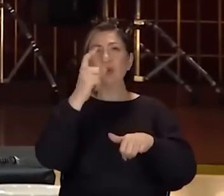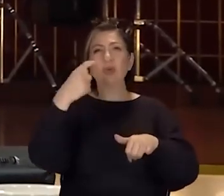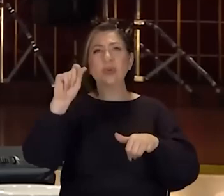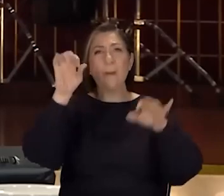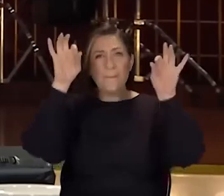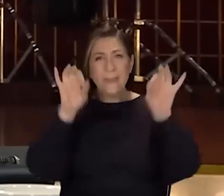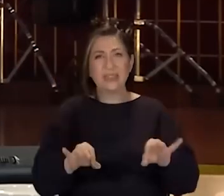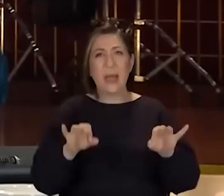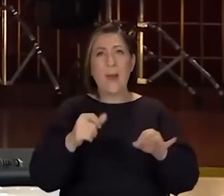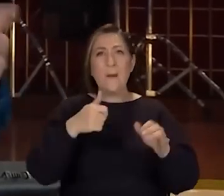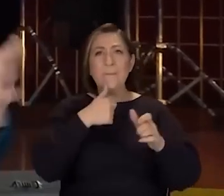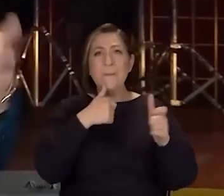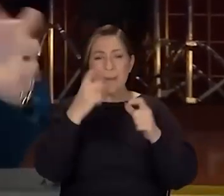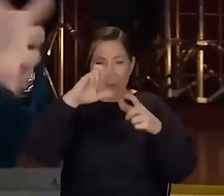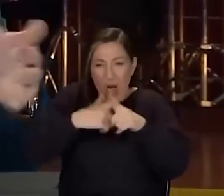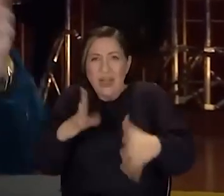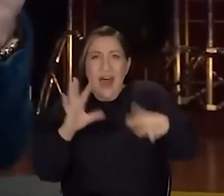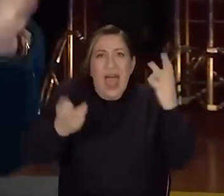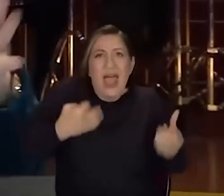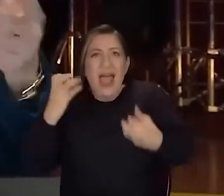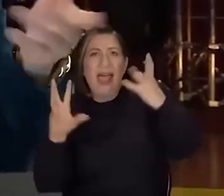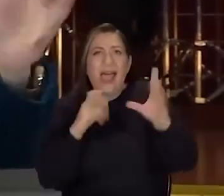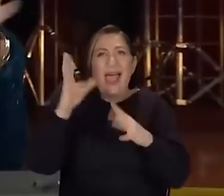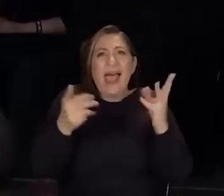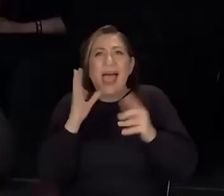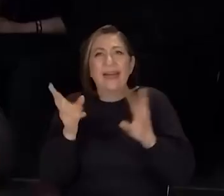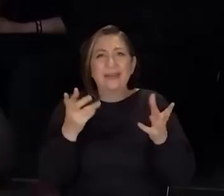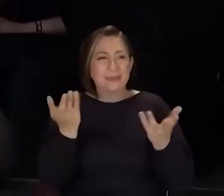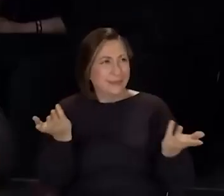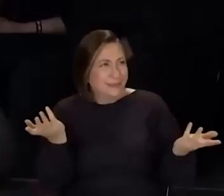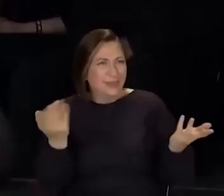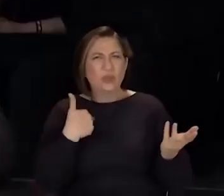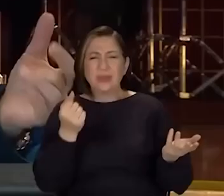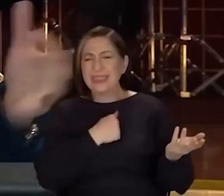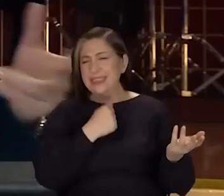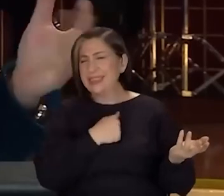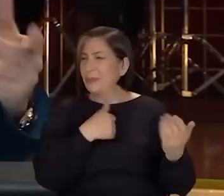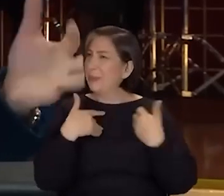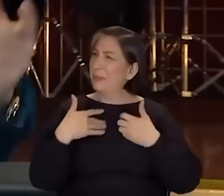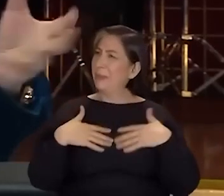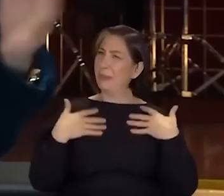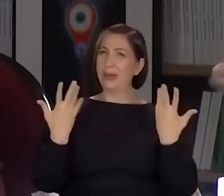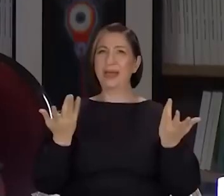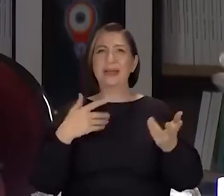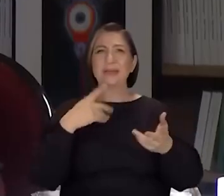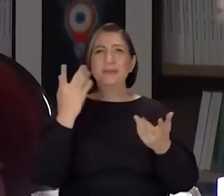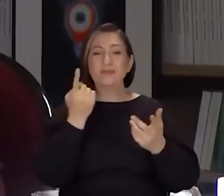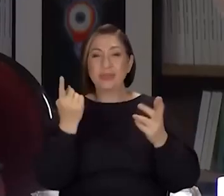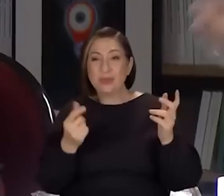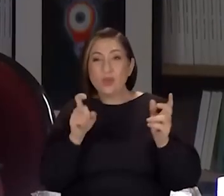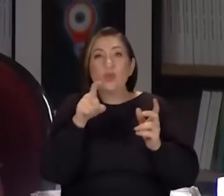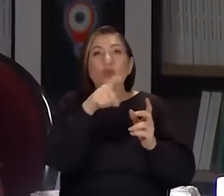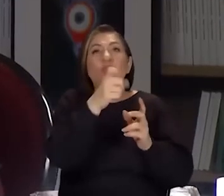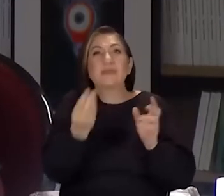90'larda başlayanların baba bir proje var. Var ya bu böyle. Hebe. Yani içeri bir şey